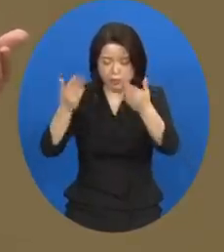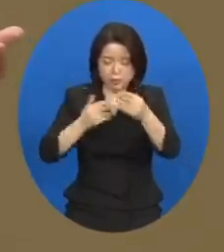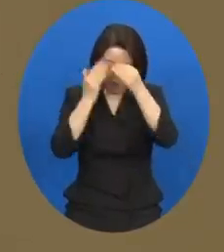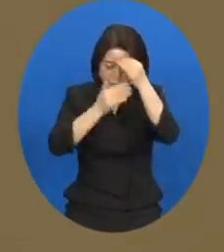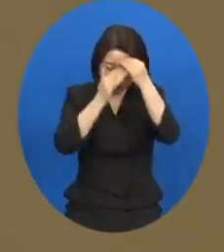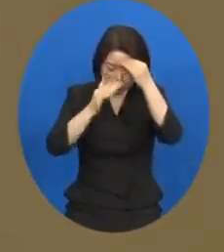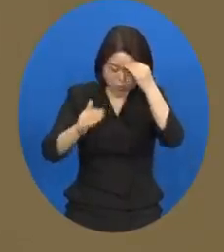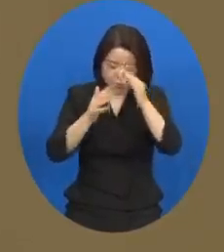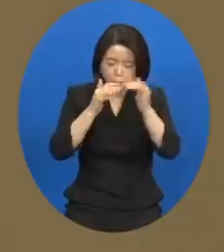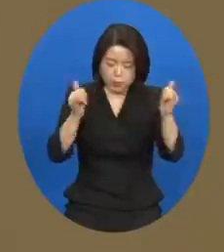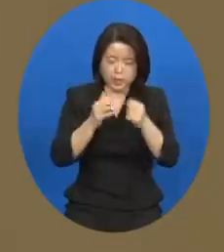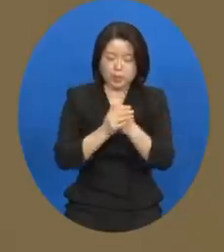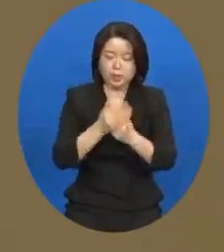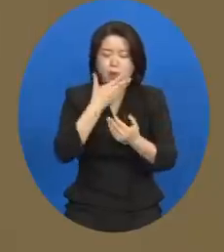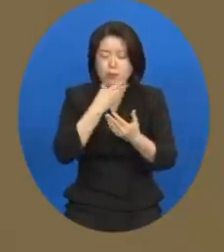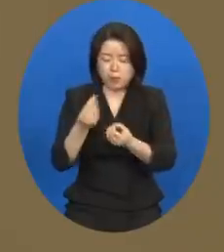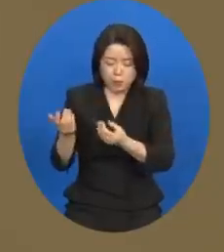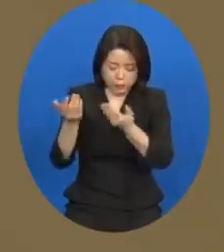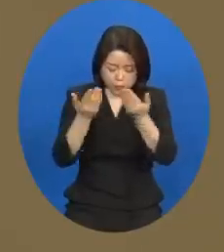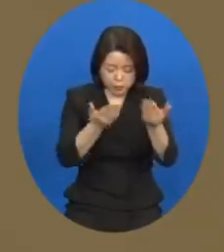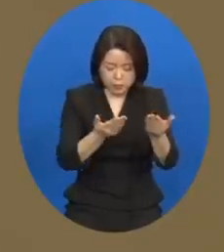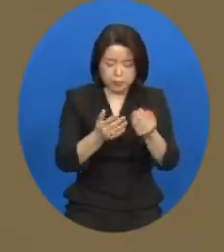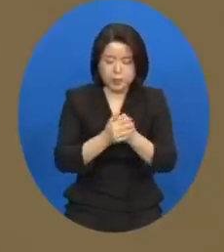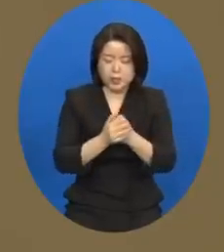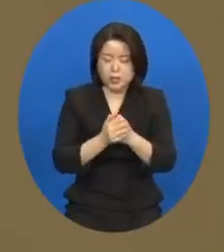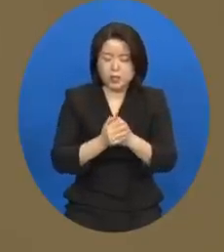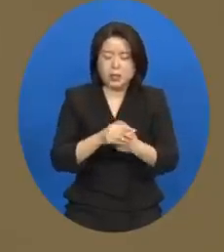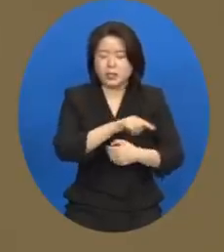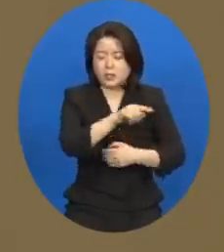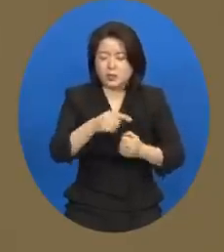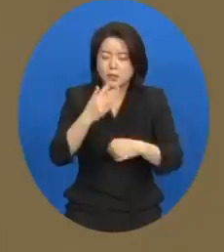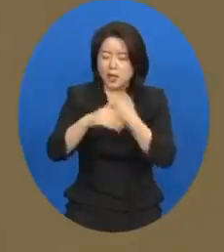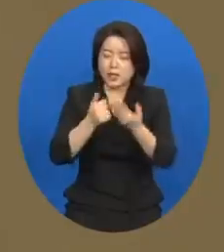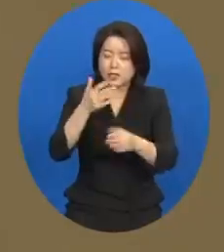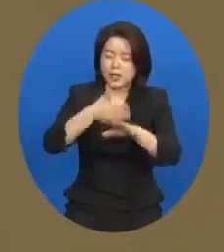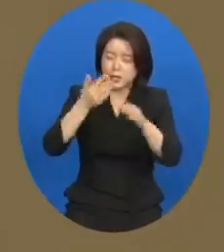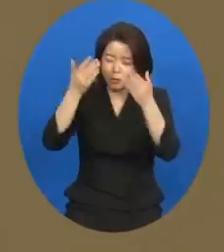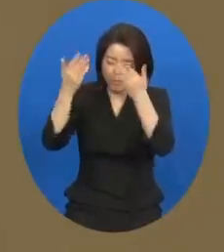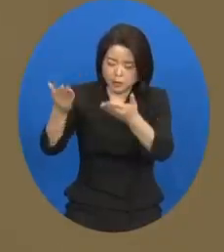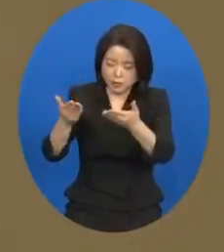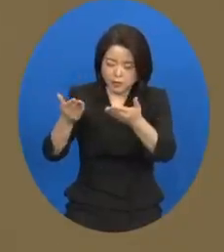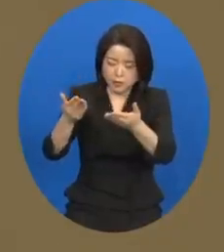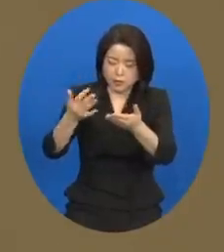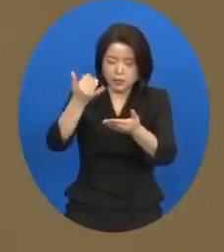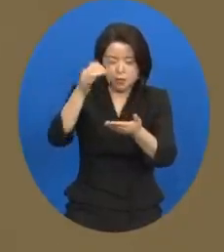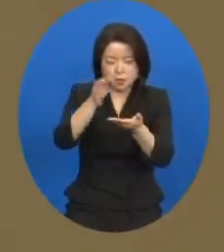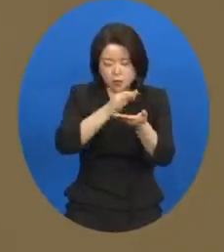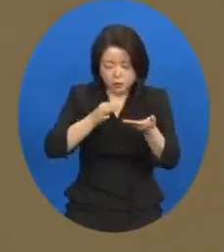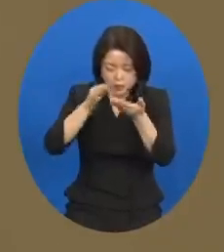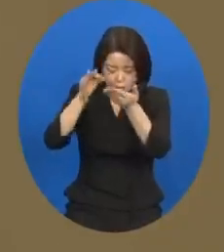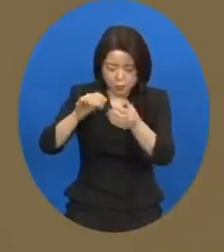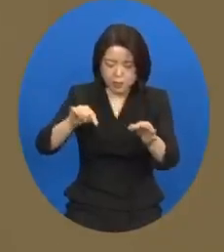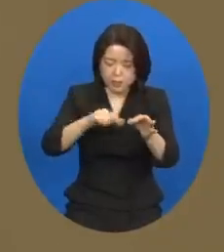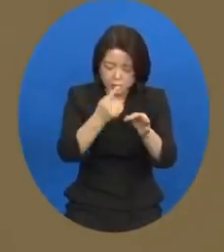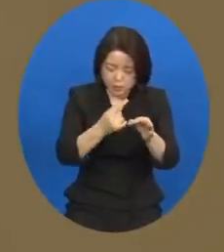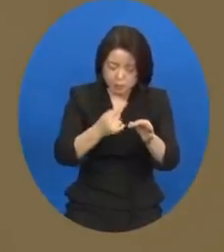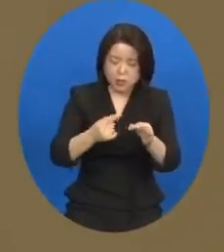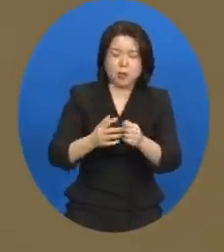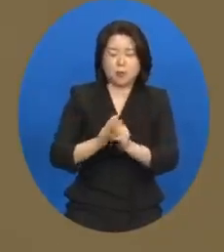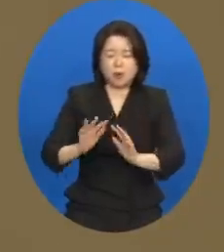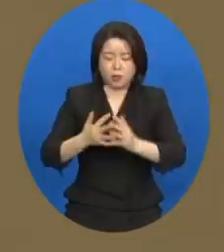성도들에게 복을 빕니다. 저들이 하나님께 감사하며 드린 예물들, 십일조와